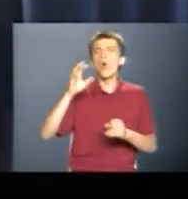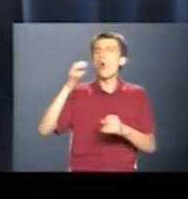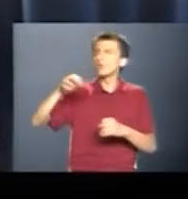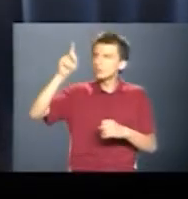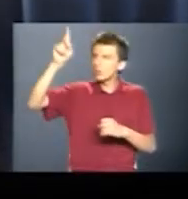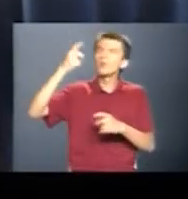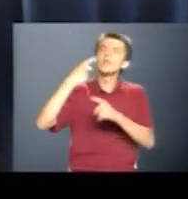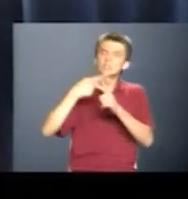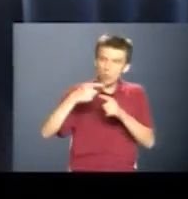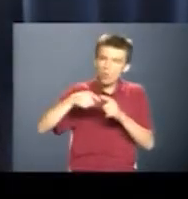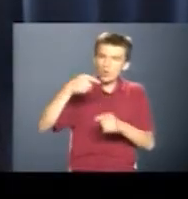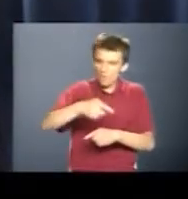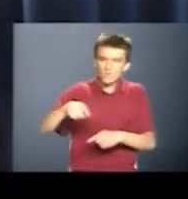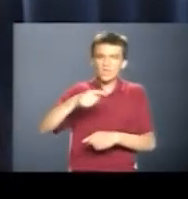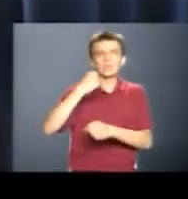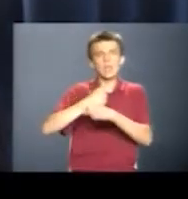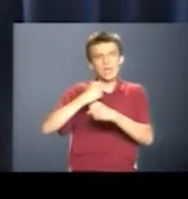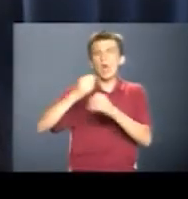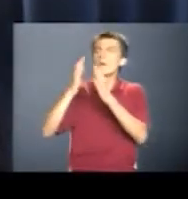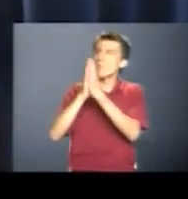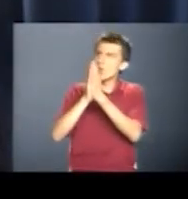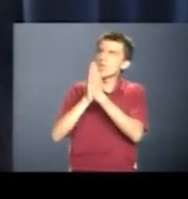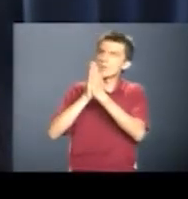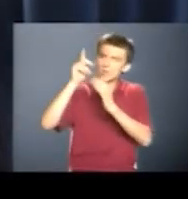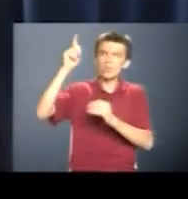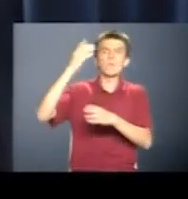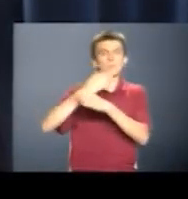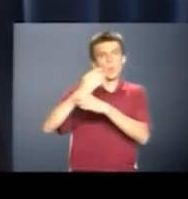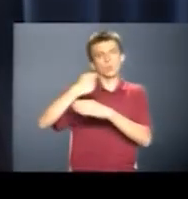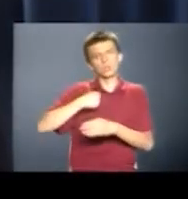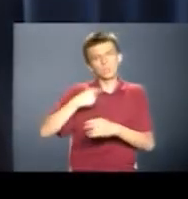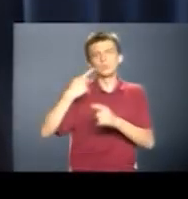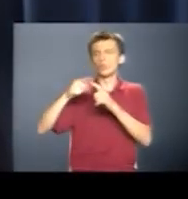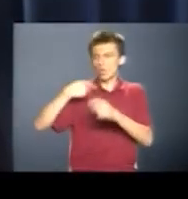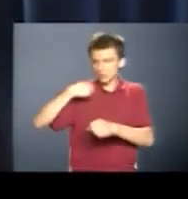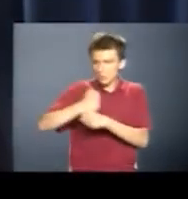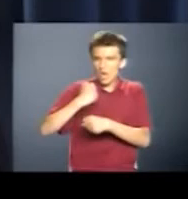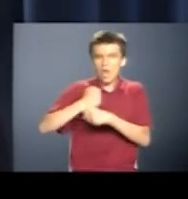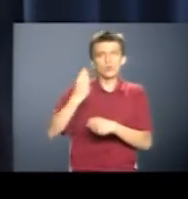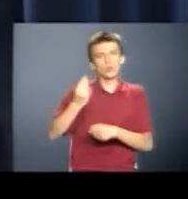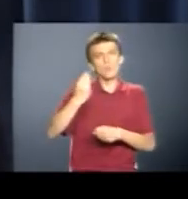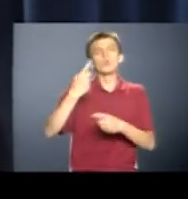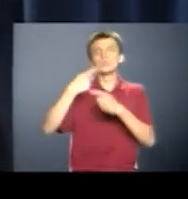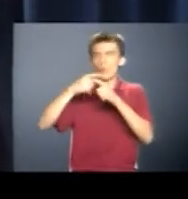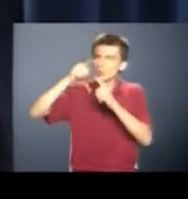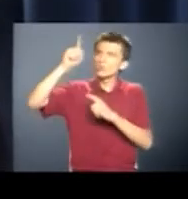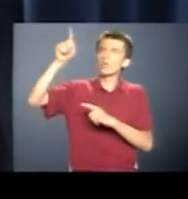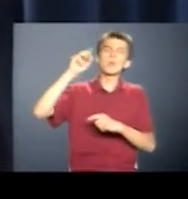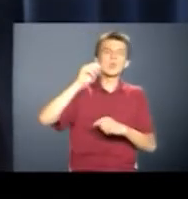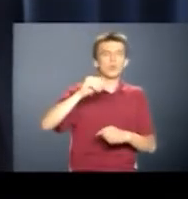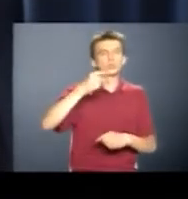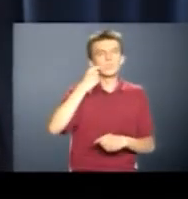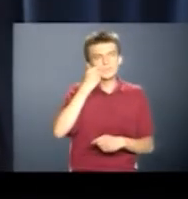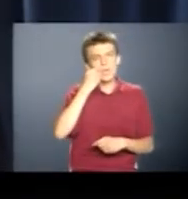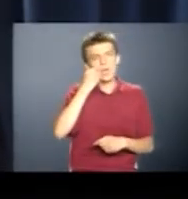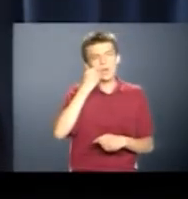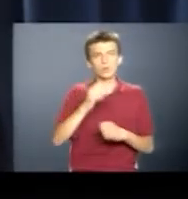te da me pomogneš. Molim te jer sam činio radi tebe, jer sam činio to iskreno."